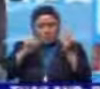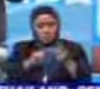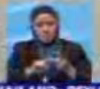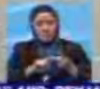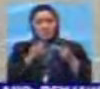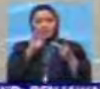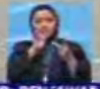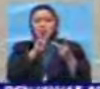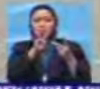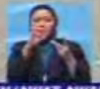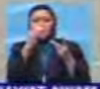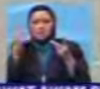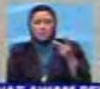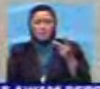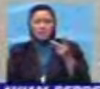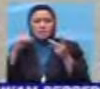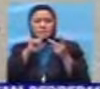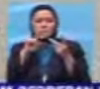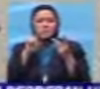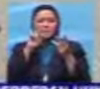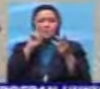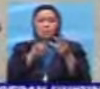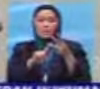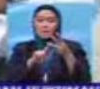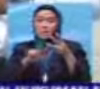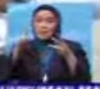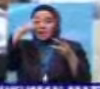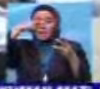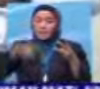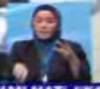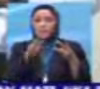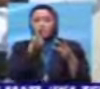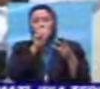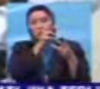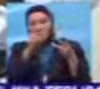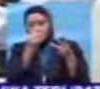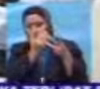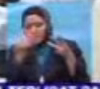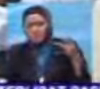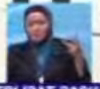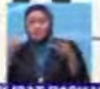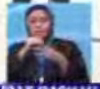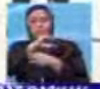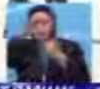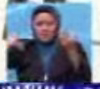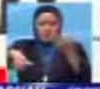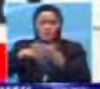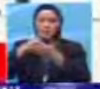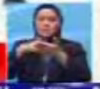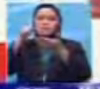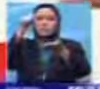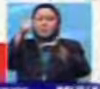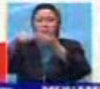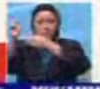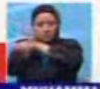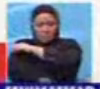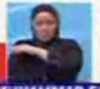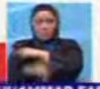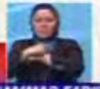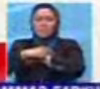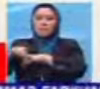63,696 saman dan Thailand 22,334 saman. Kesemua saman tertunggak dan waran tangkap itu melibatkan operasi